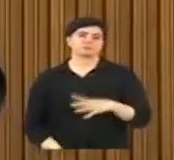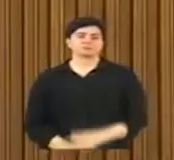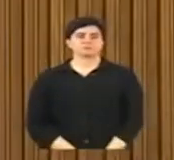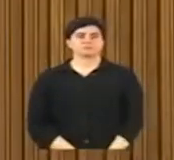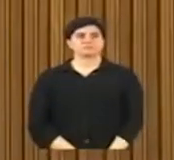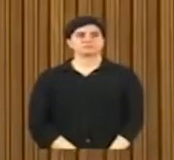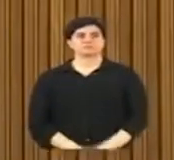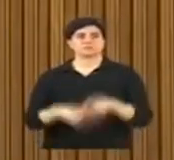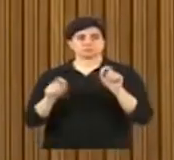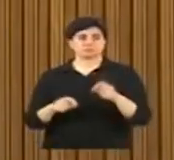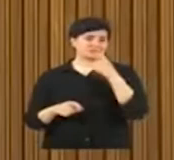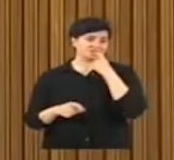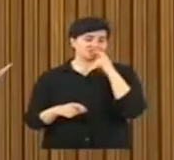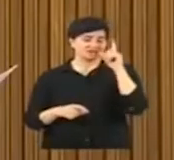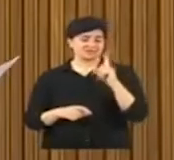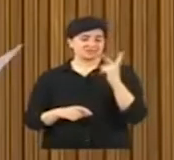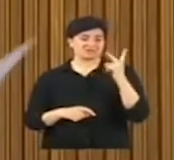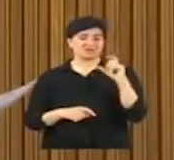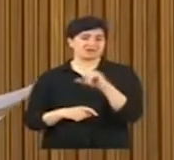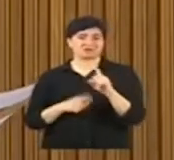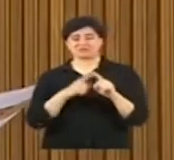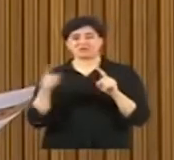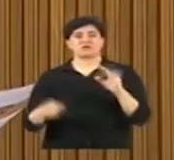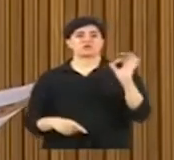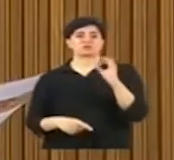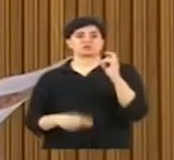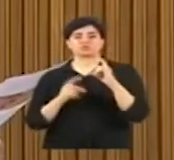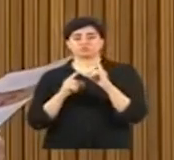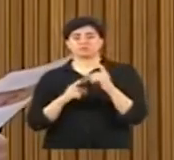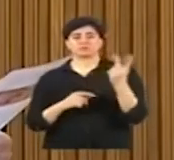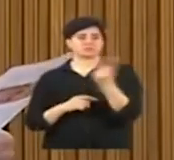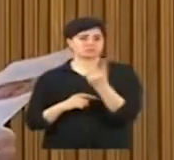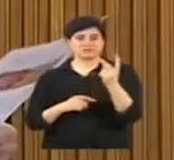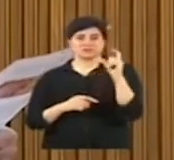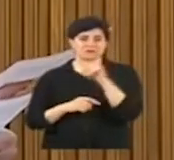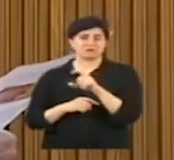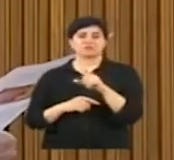vaziyette. Bakın bu yılın ilk iki ayında, Ocak ve Şubat ayında